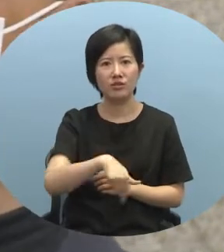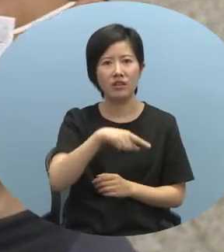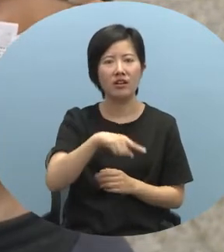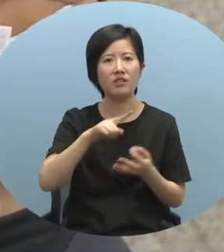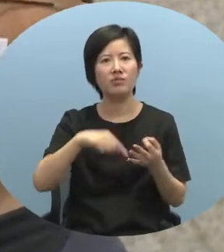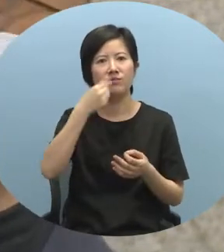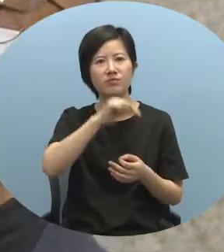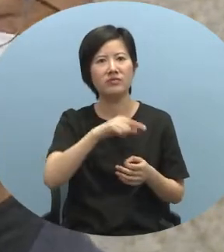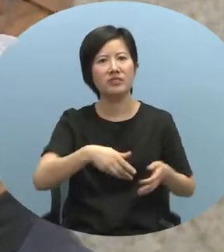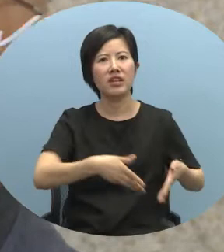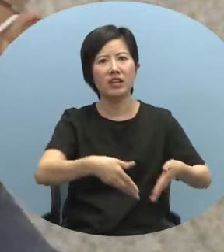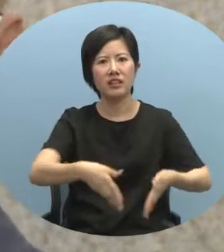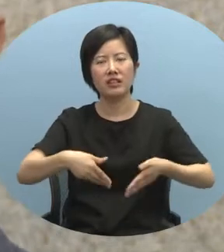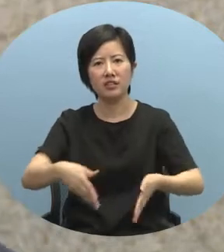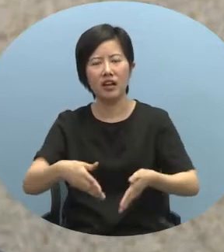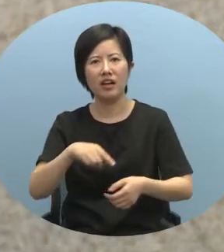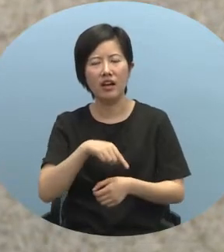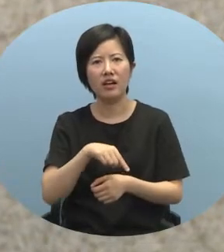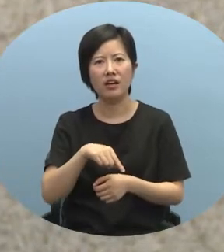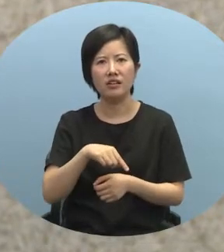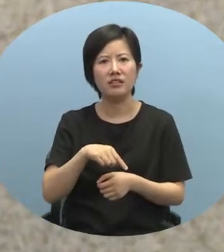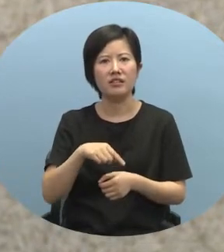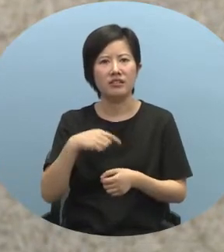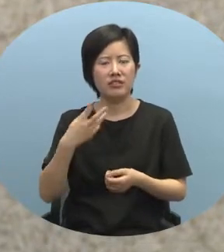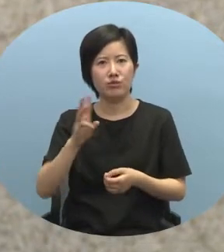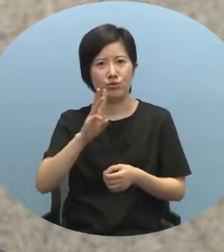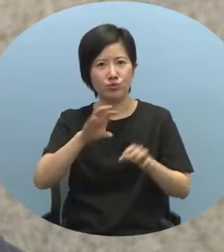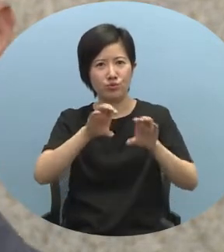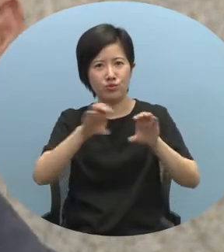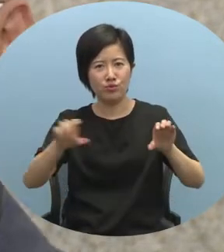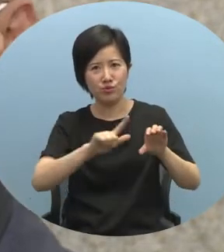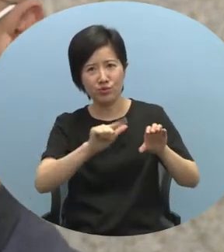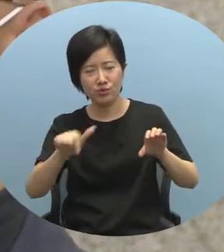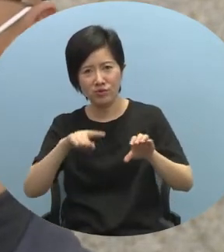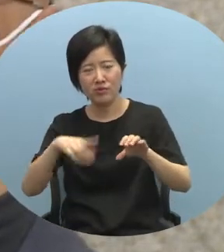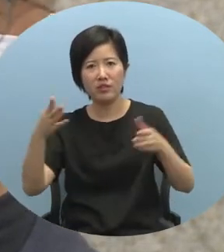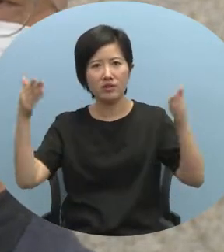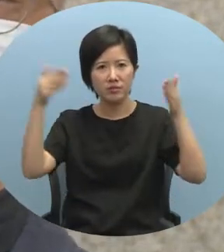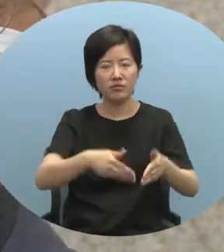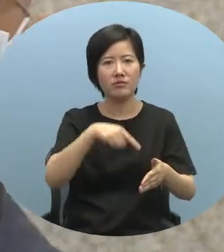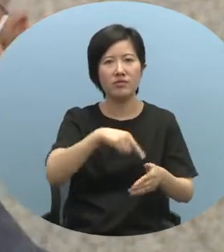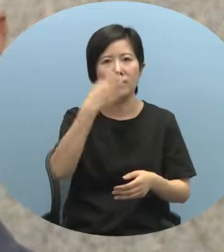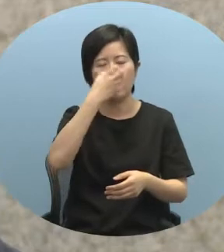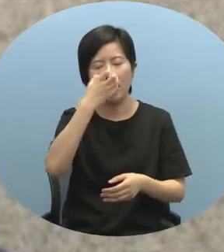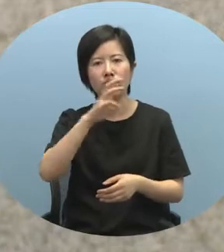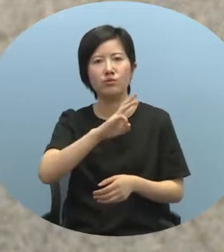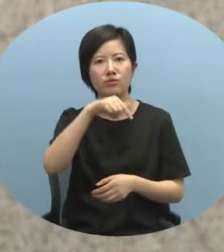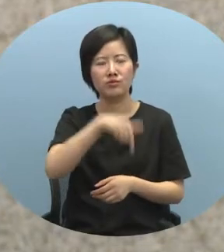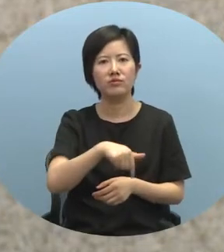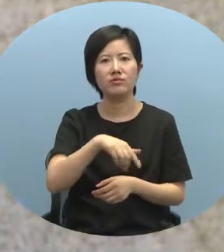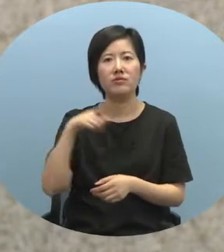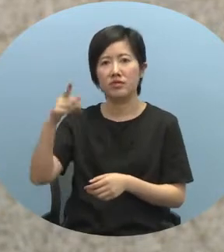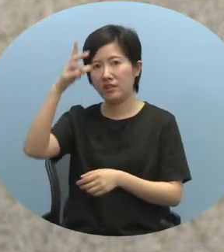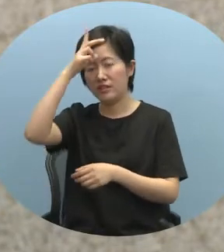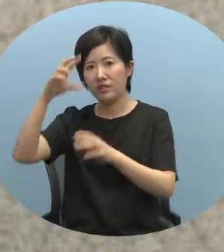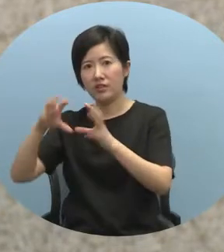區嘅狀況。咁我哋咧都係將我哋依個污水監測嘅重點係移師到依啲地方，幫助相關部門咧